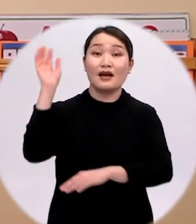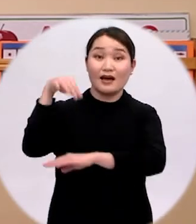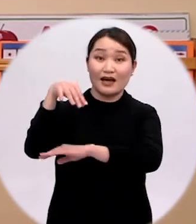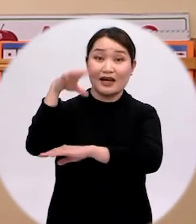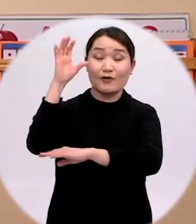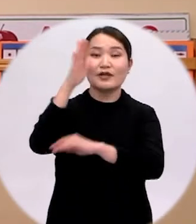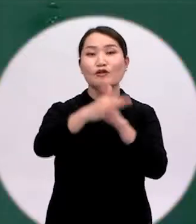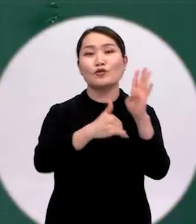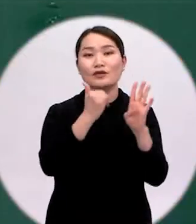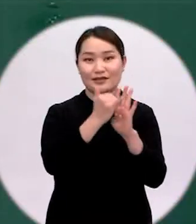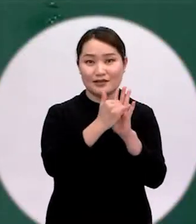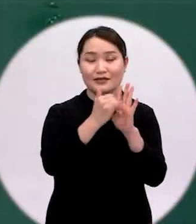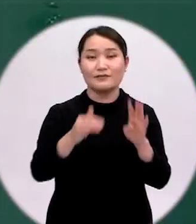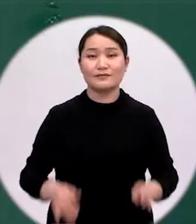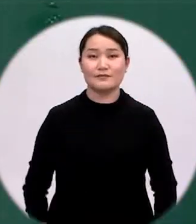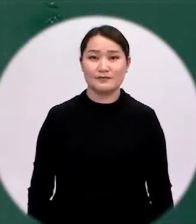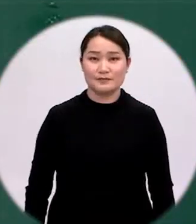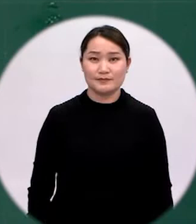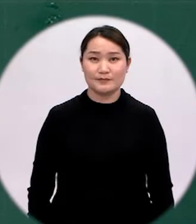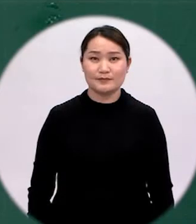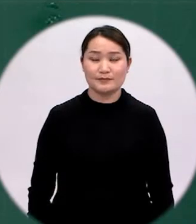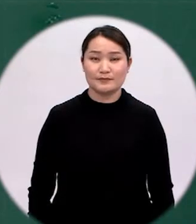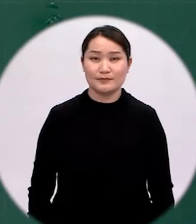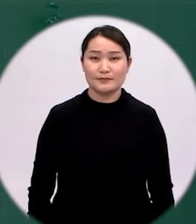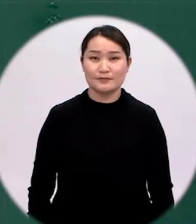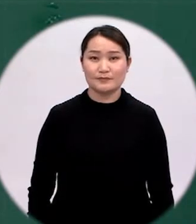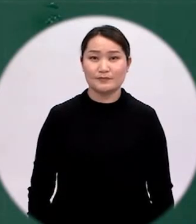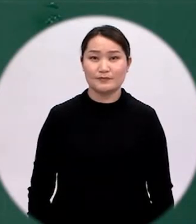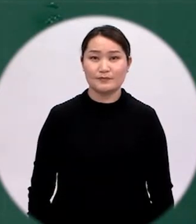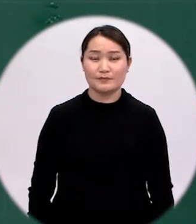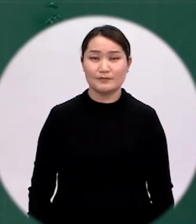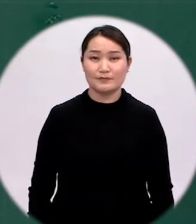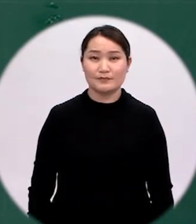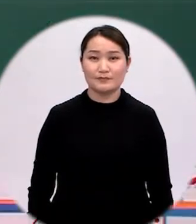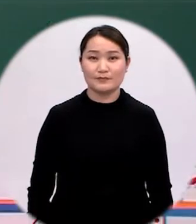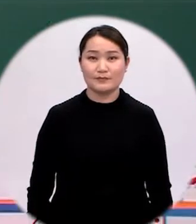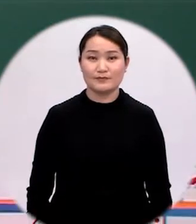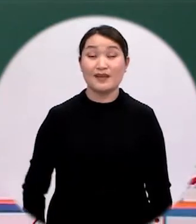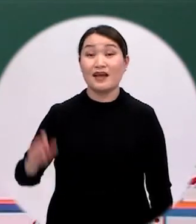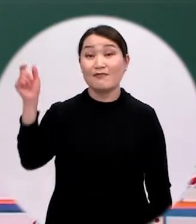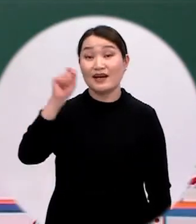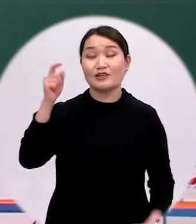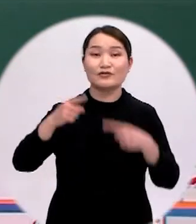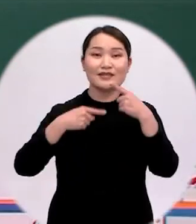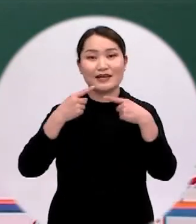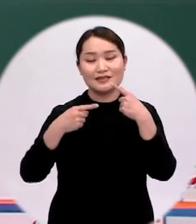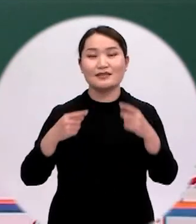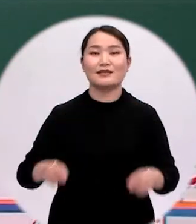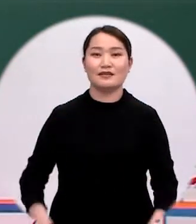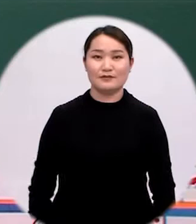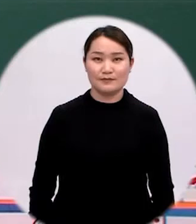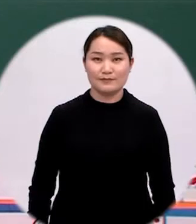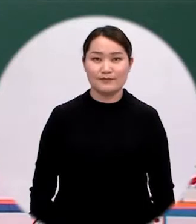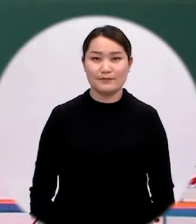Хаврын үйлрэл. За бид баяр тэмдэглэлт өдрүүдтэй ярилцлаа. Мөн